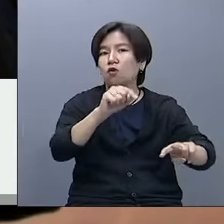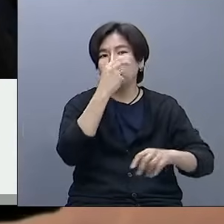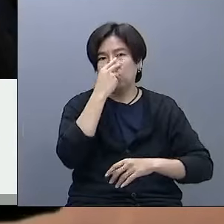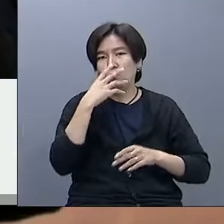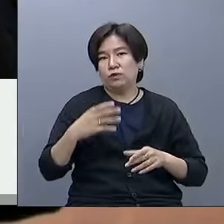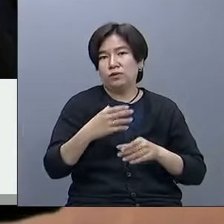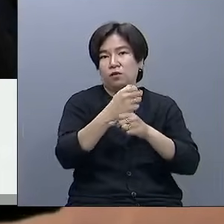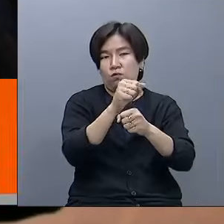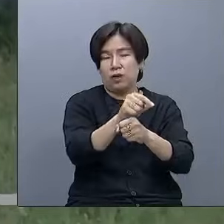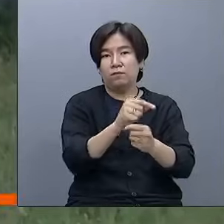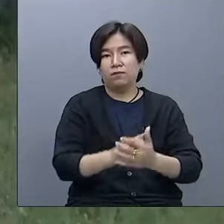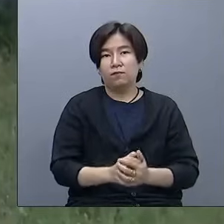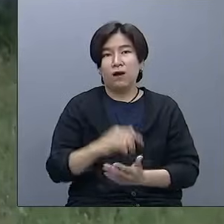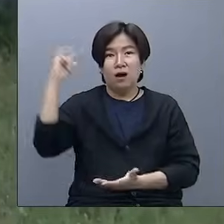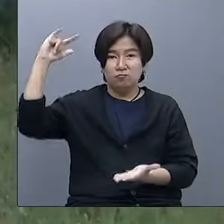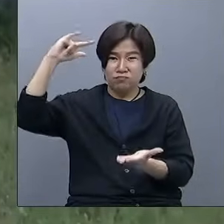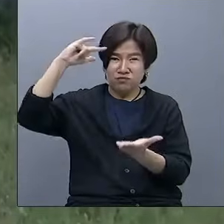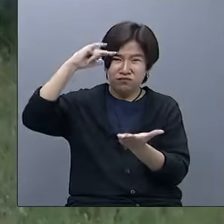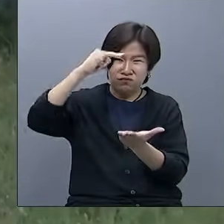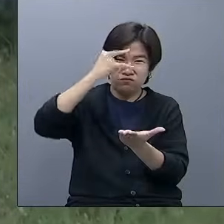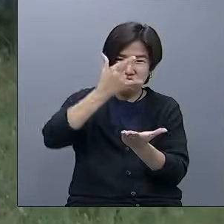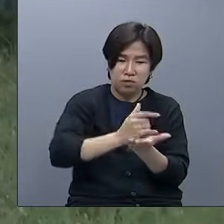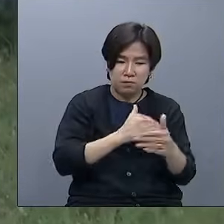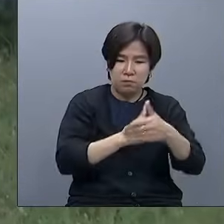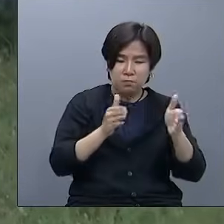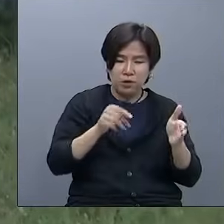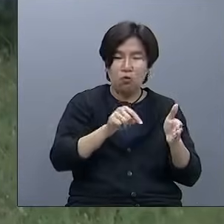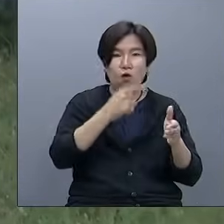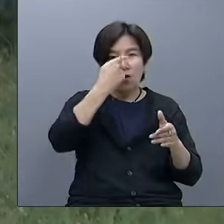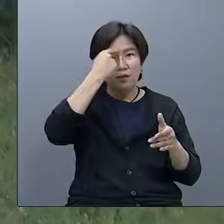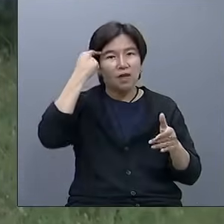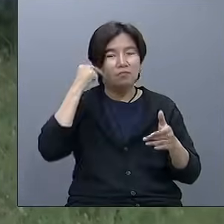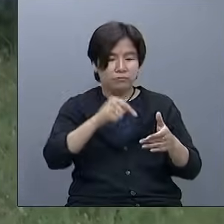ที่เก็บกู้เครื่องบันทึกข้อมูลการบินได้แล้วและอยู่ระหว่างการตรวจสอบ